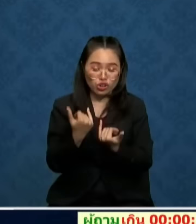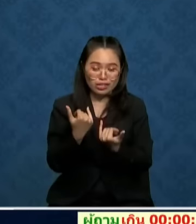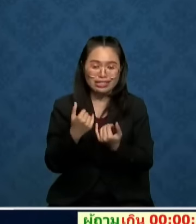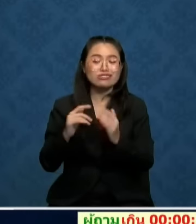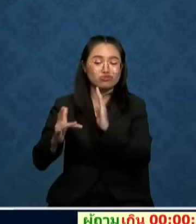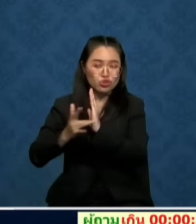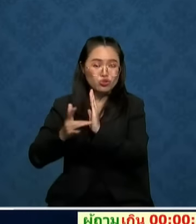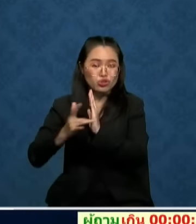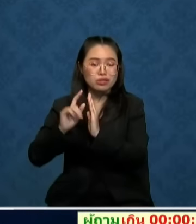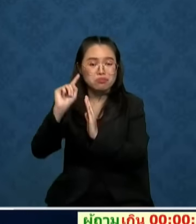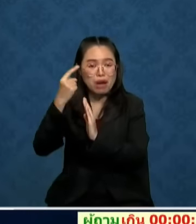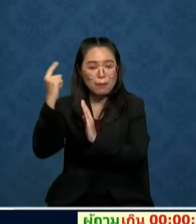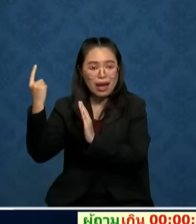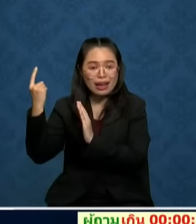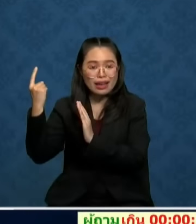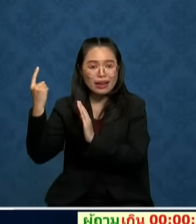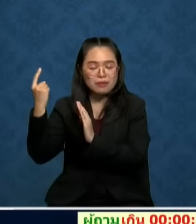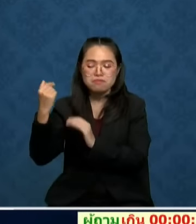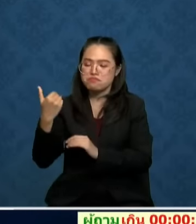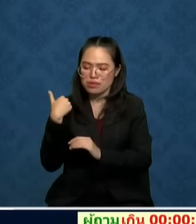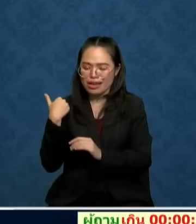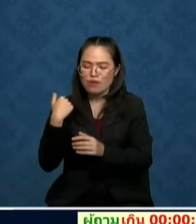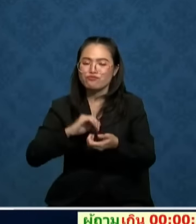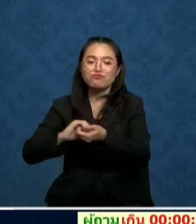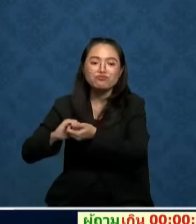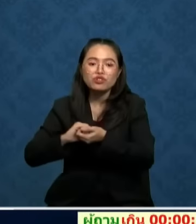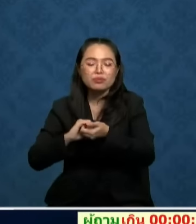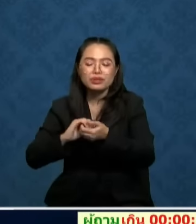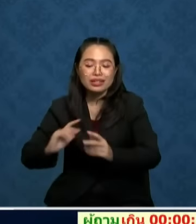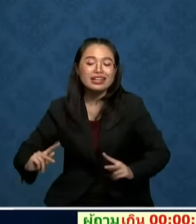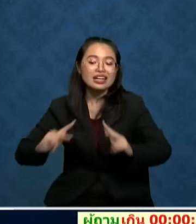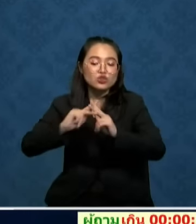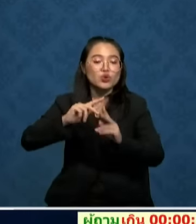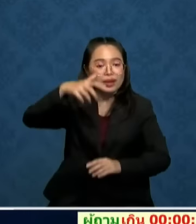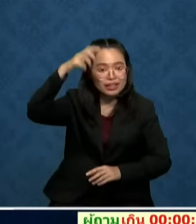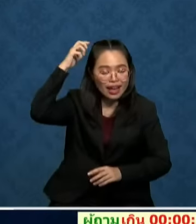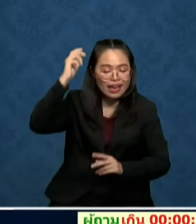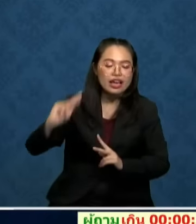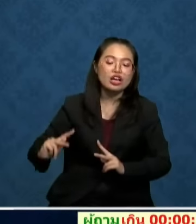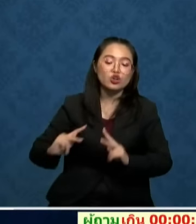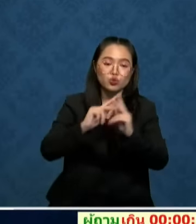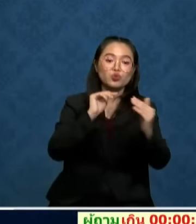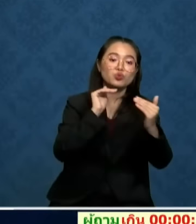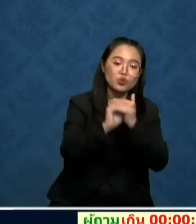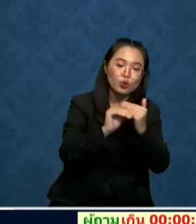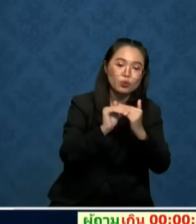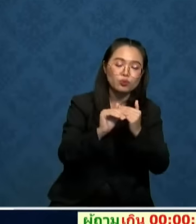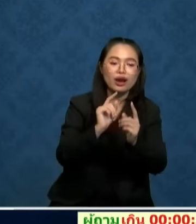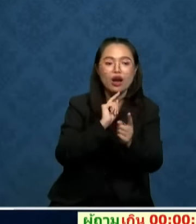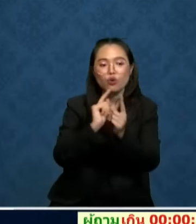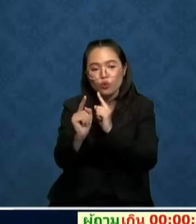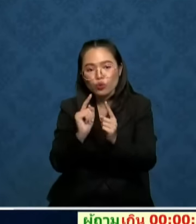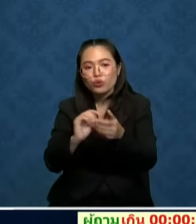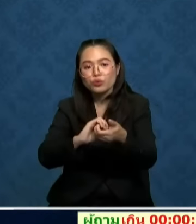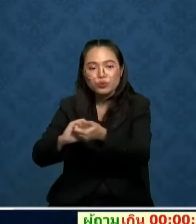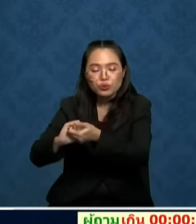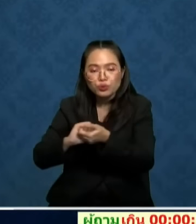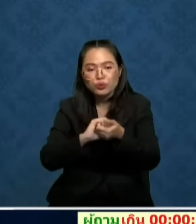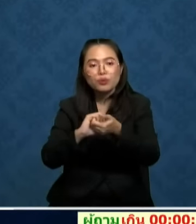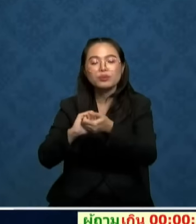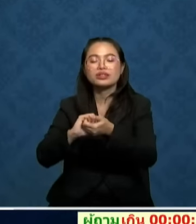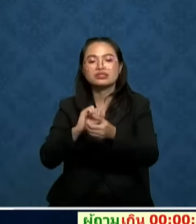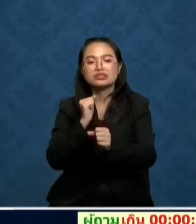ทคโนโลยีเข้ามาด้วยเราก็จะต้องทำความร่วมมือกันไม่ว่าจะเป็นกระทรวงมหาดไทยหรือกระทรวงคมนาคมนอกจาก tracking แล้วนะคะจะต้องทำความร่วม